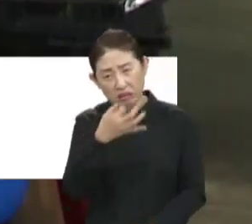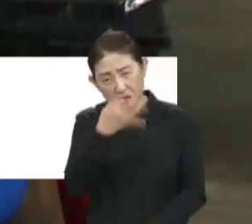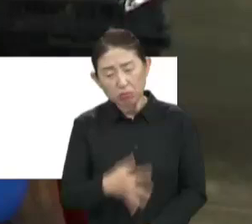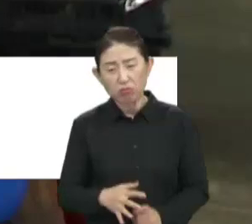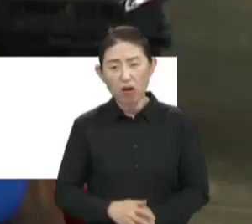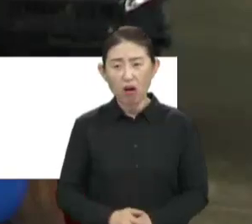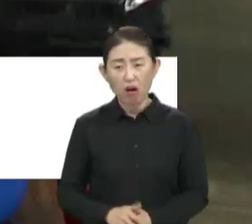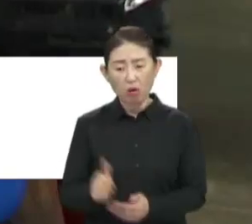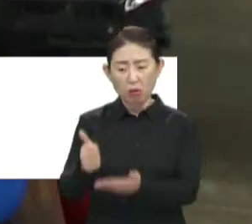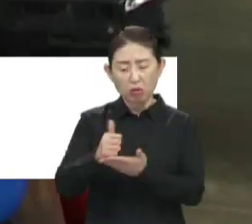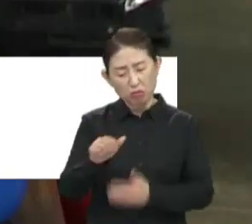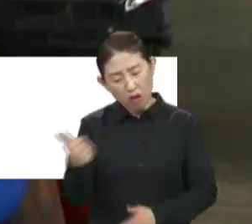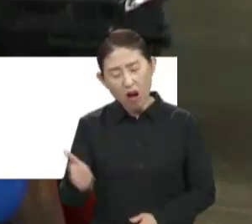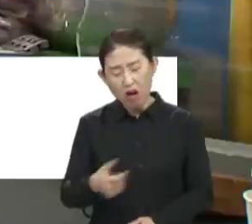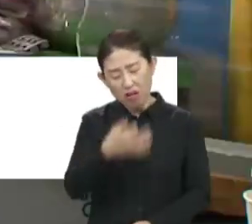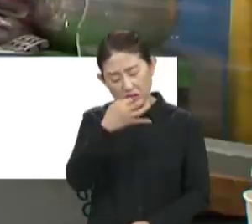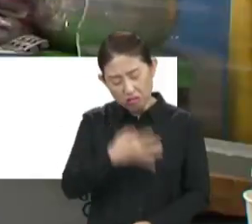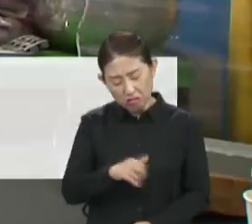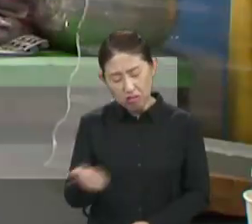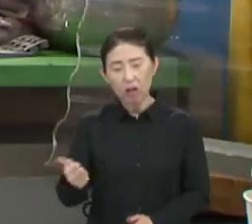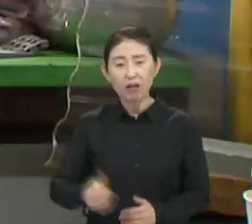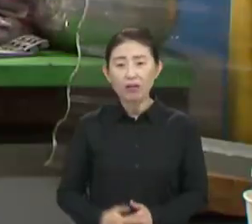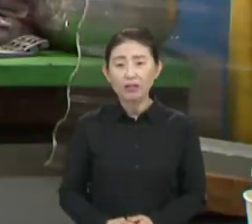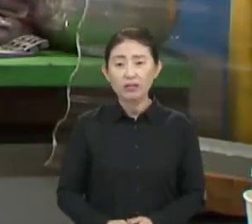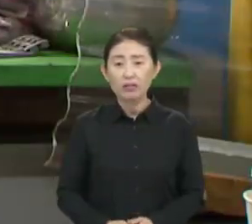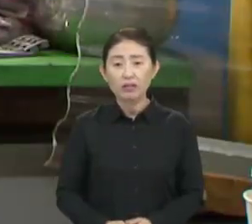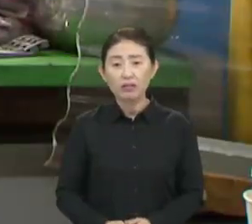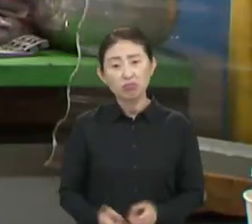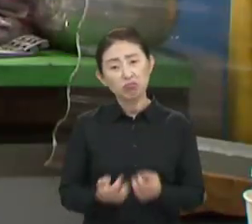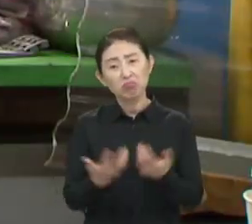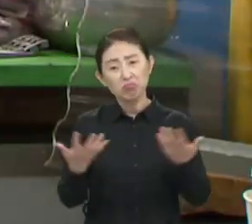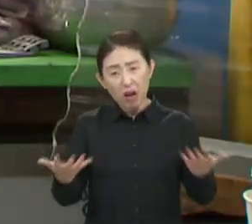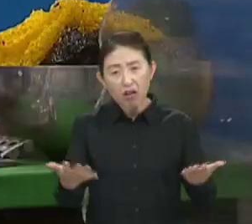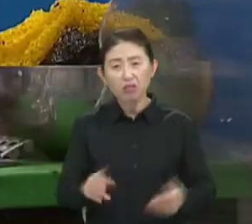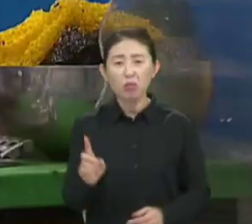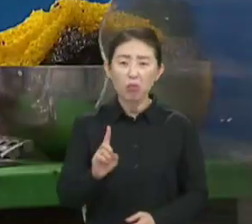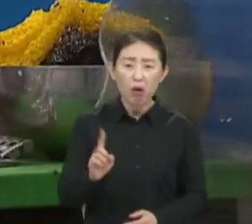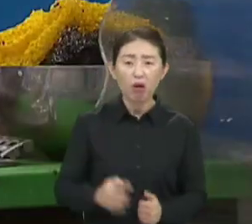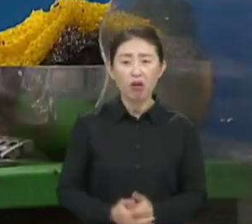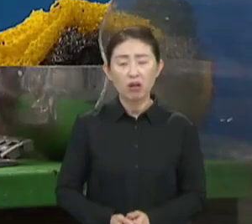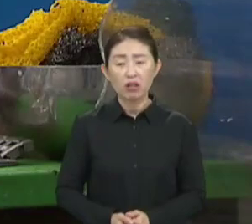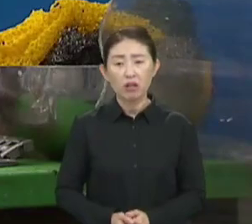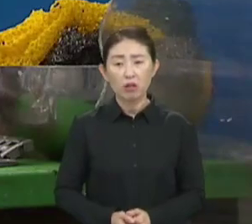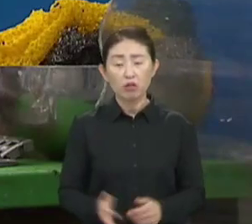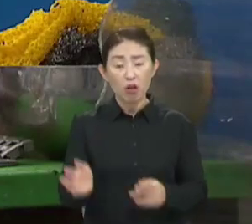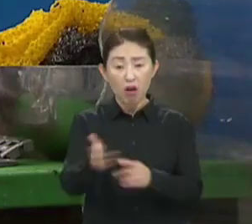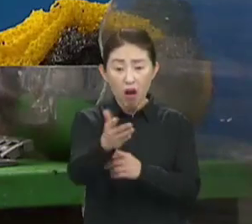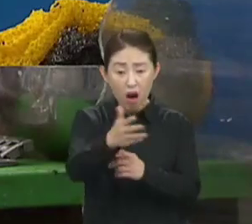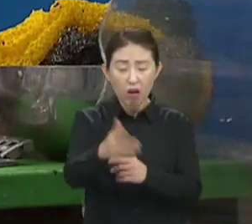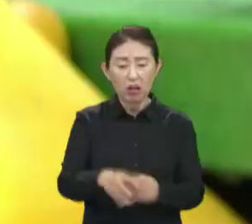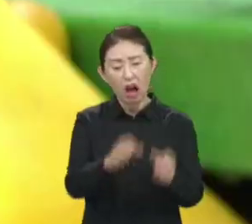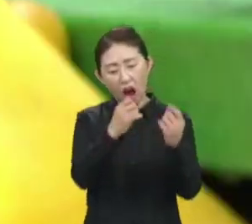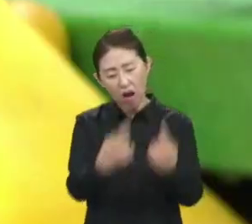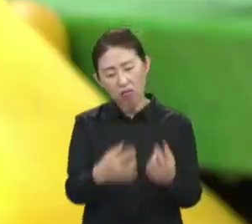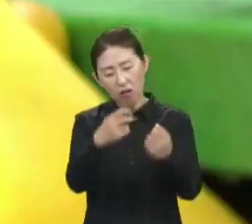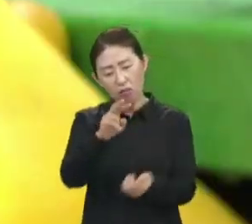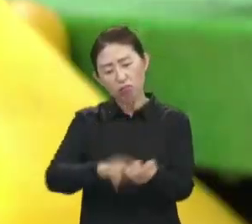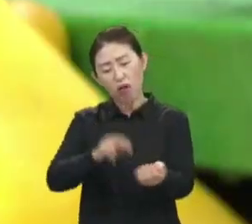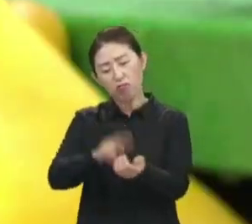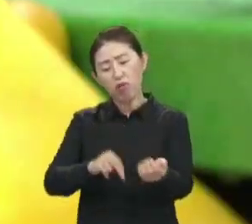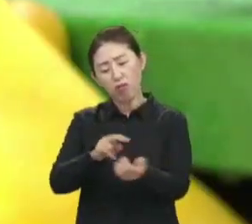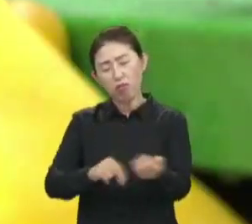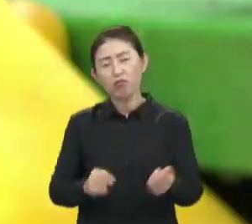되고. 진짜 너무 힘들어요. 어쩔 수 없이 출혈을 감소하면서 할인에 또 할인을 하는 상인들도 늘고